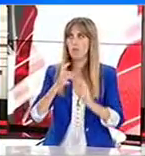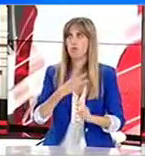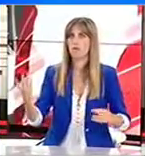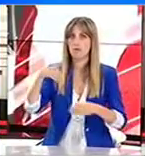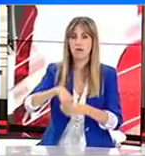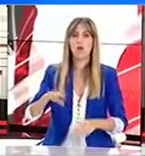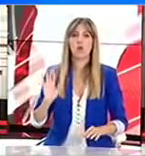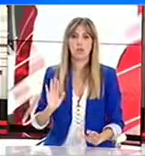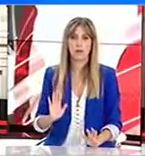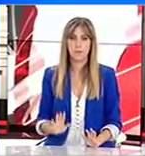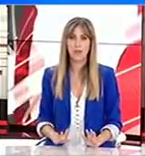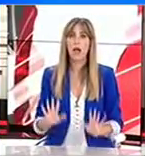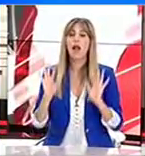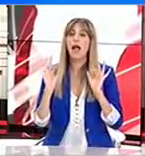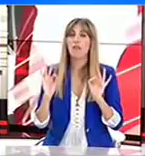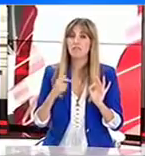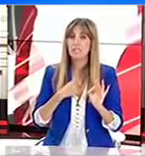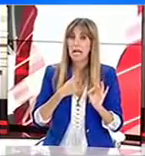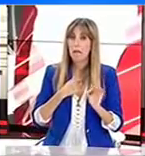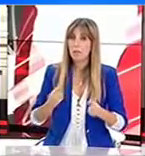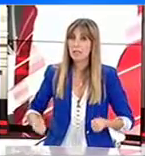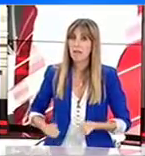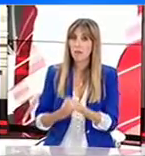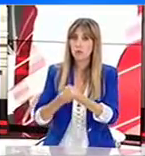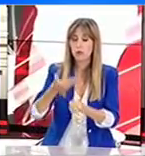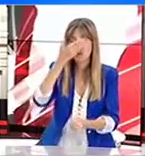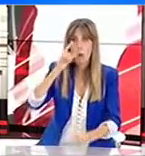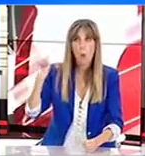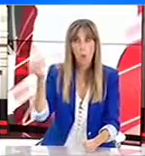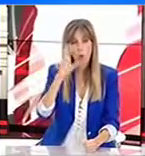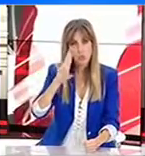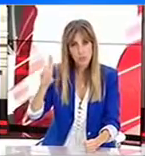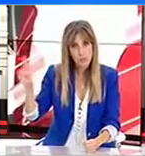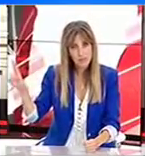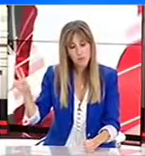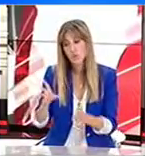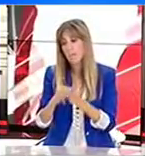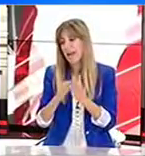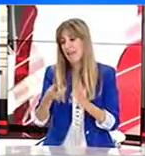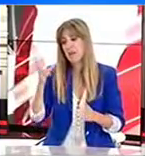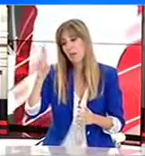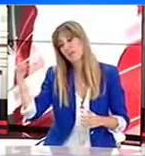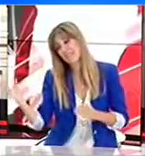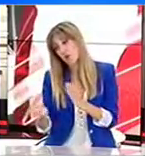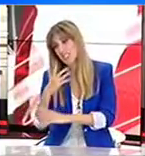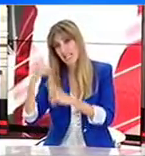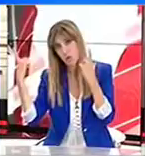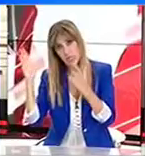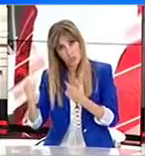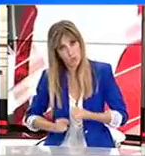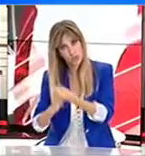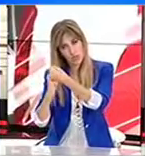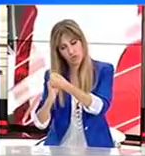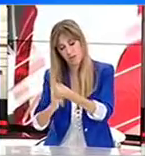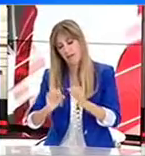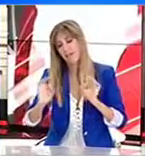συνεργαστούμε με πρόσωπα που θα υποστηρίξει η Νέα Δημοκρατία ακριβώς γιατί θα είναι άλλη ατζέντα η πολιτική της